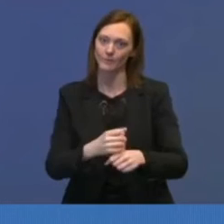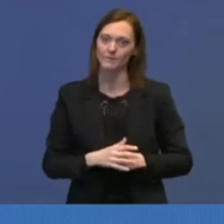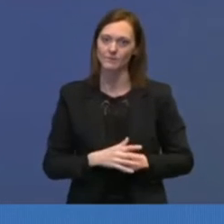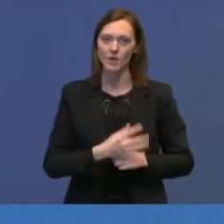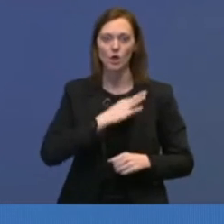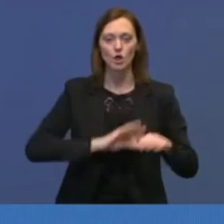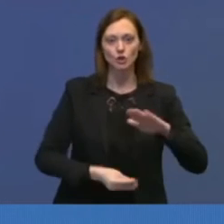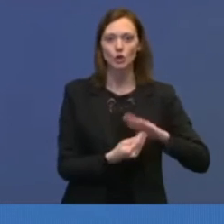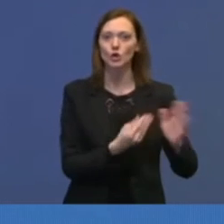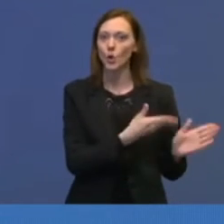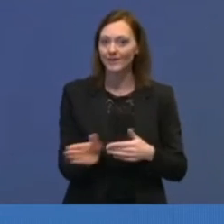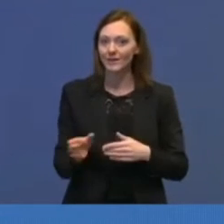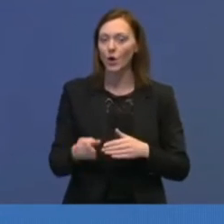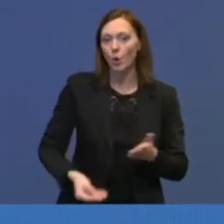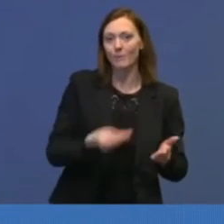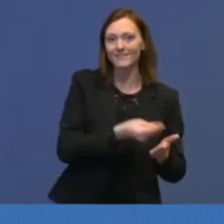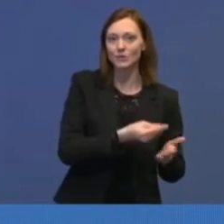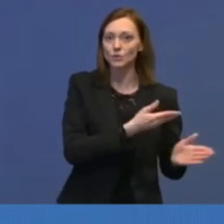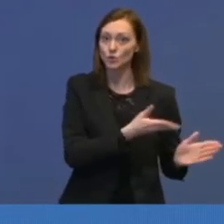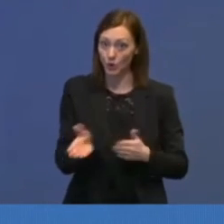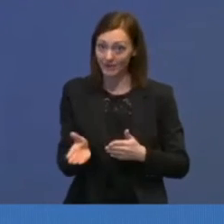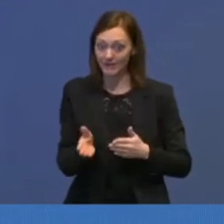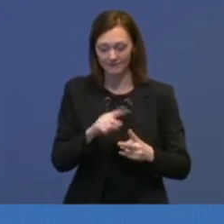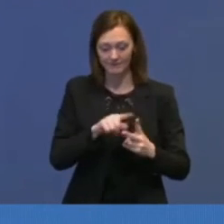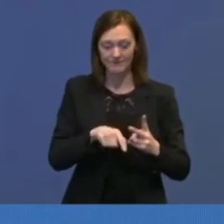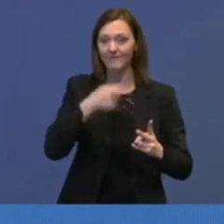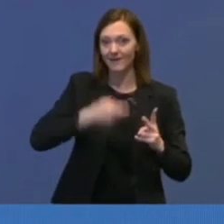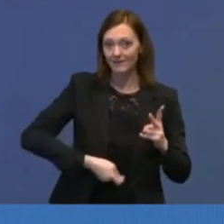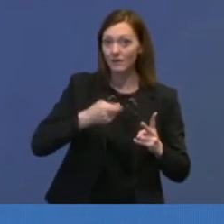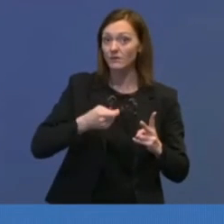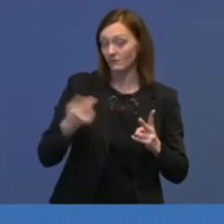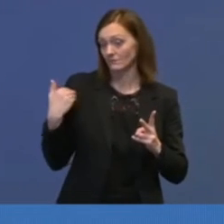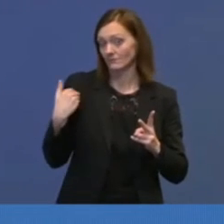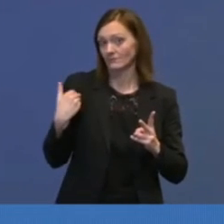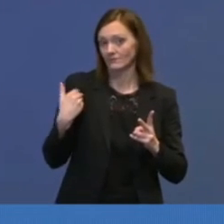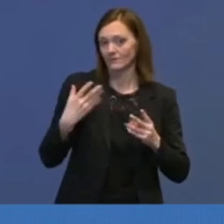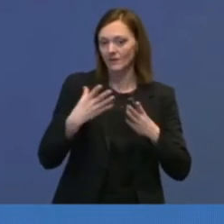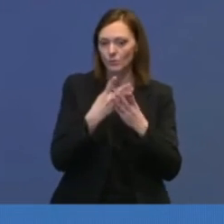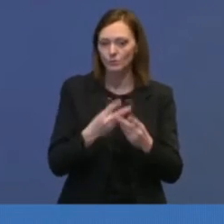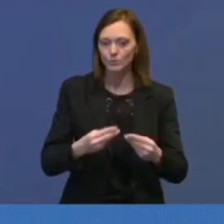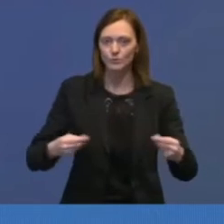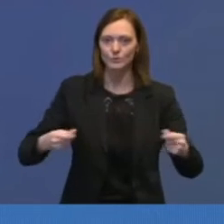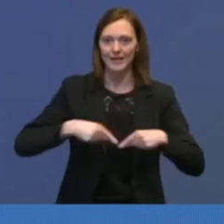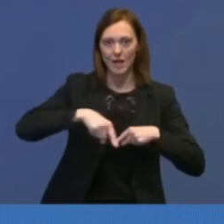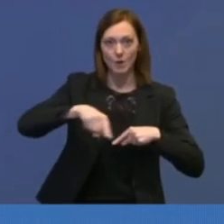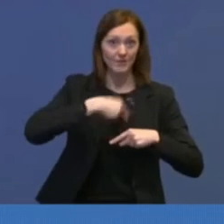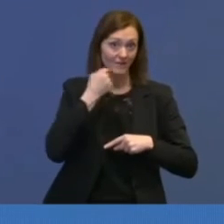Bar ma'amishke مشaarqabka iya rqaala kabku waxay sida lagu aamiya istaagi doonan bisha februari.